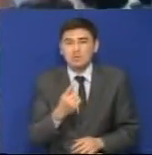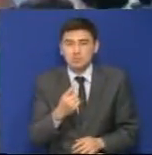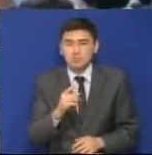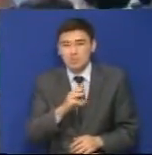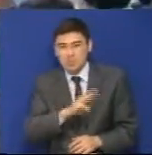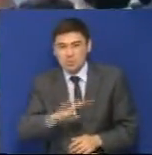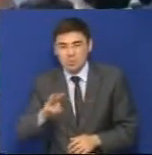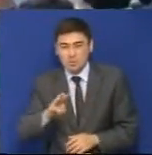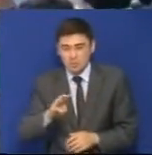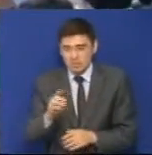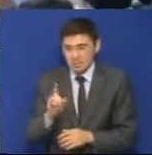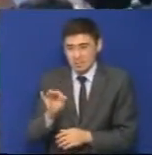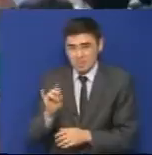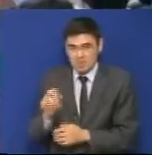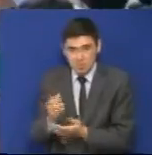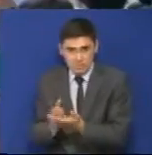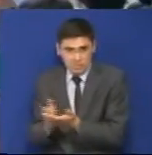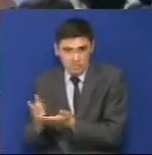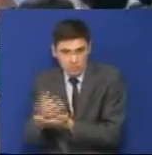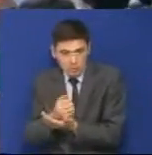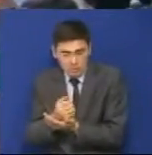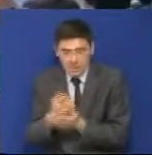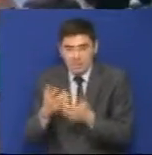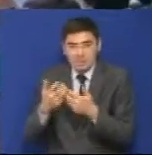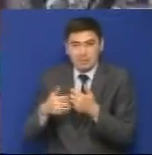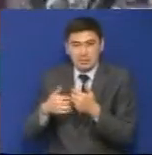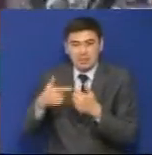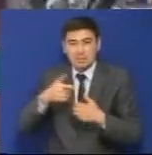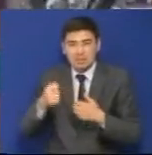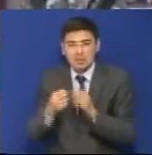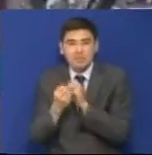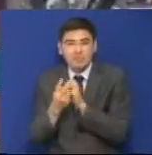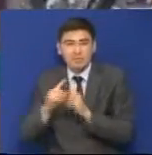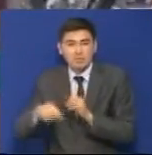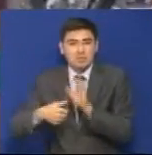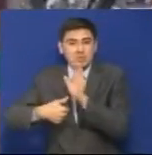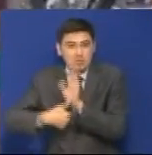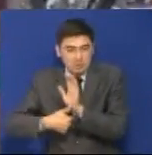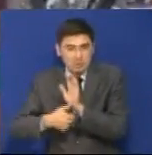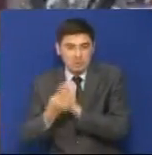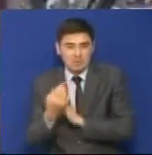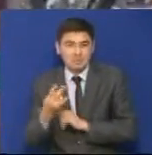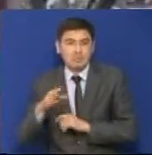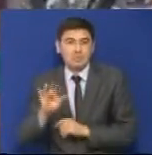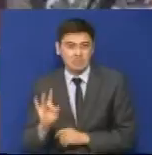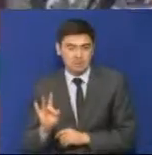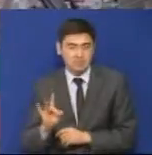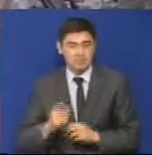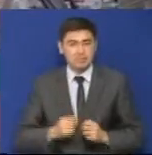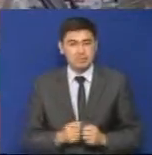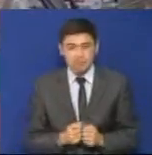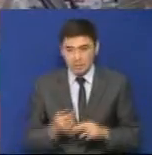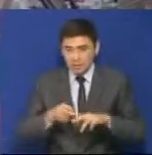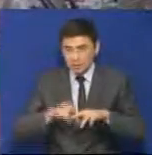тонна астық бастырылғанын, орташа өнімділік гектарына 12,6 центнерді құрағанын мәлімдеді.